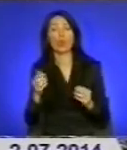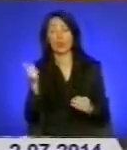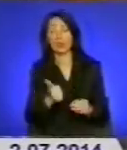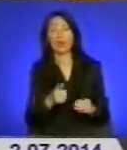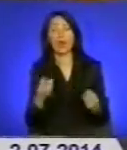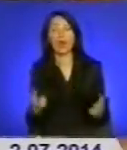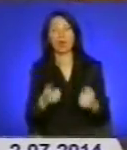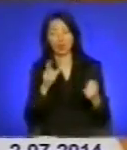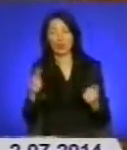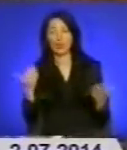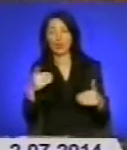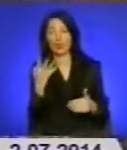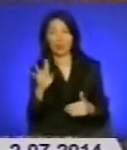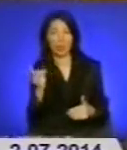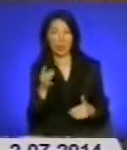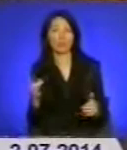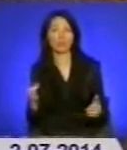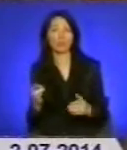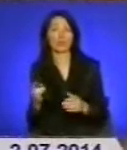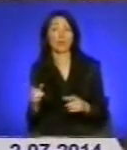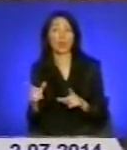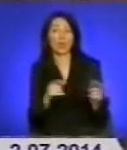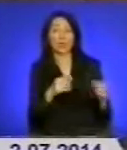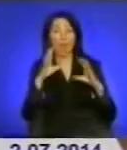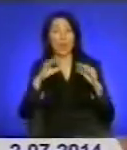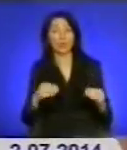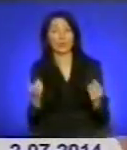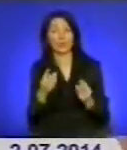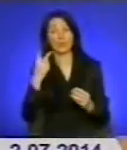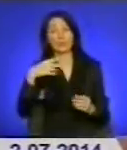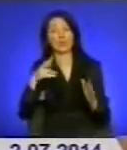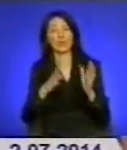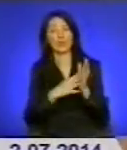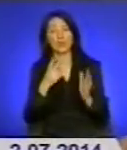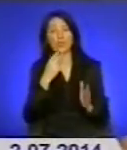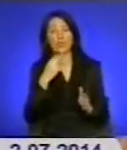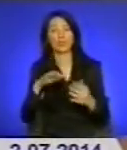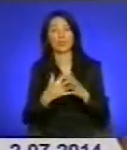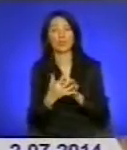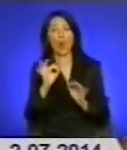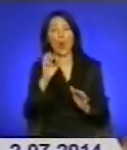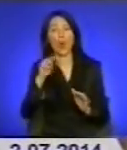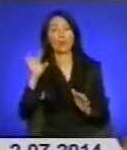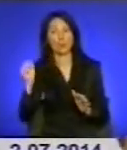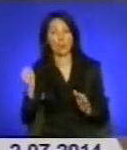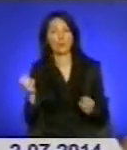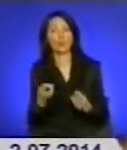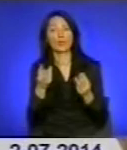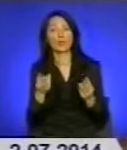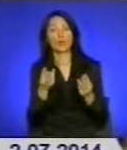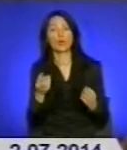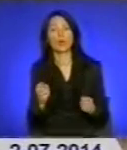рази залучатися до гасіння подібних пожеж 29 червня у селі Острів Тернопіль району спалахнула трава на відкритті території